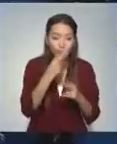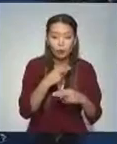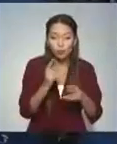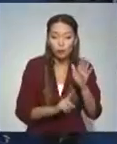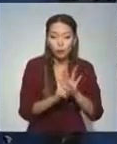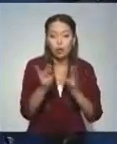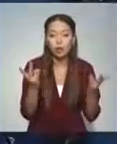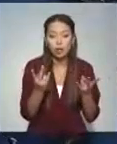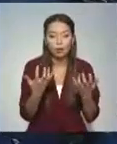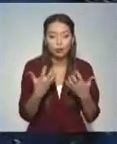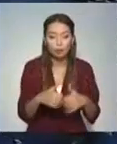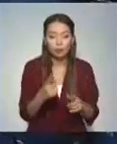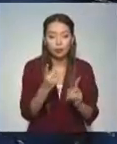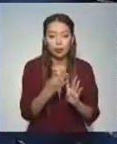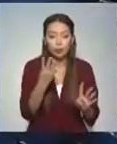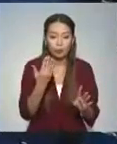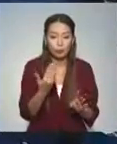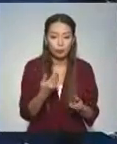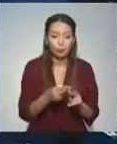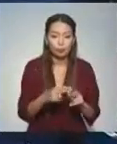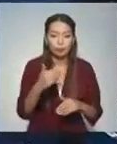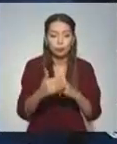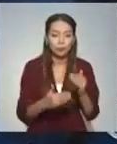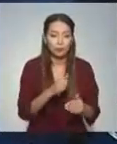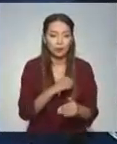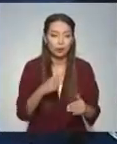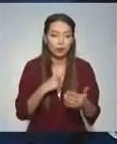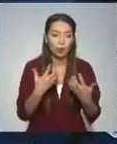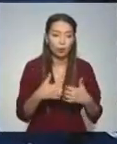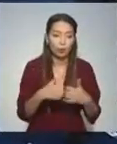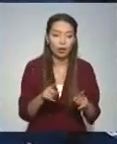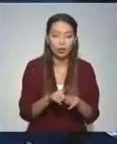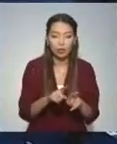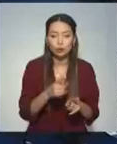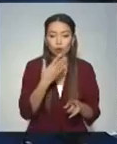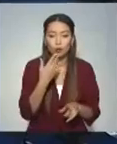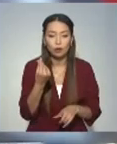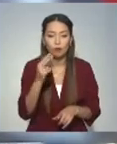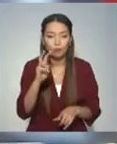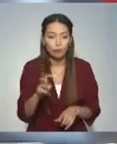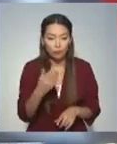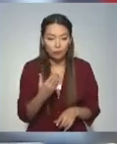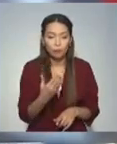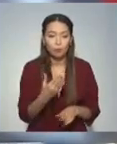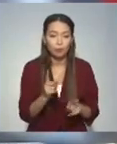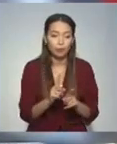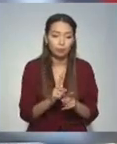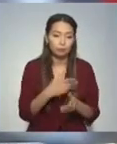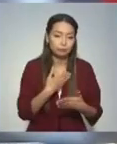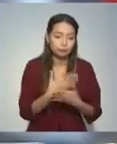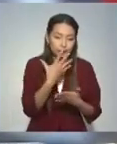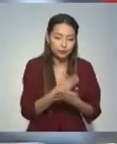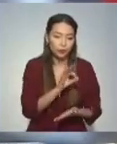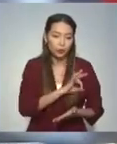бастау қажет деп санаймыз. Бірінші кезектегі қадам ретінде біз өзара есептесулерде ұлттық валюталардың неғұрлым белсенді